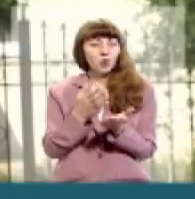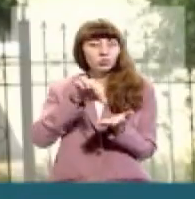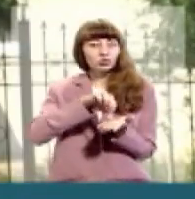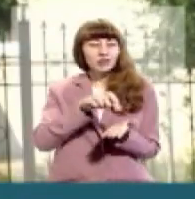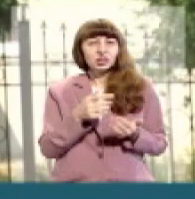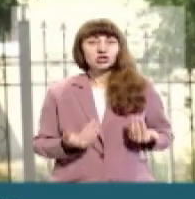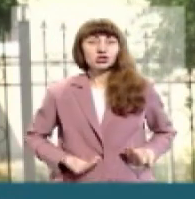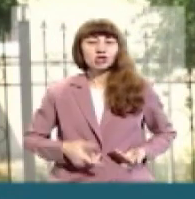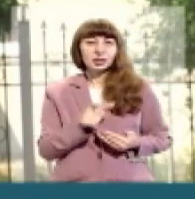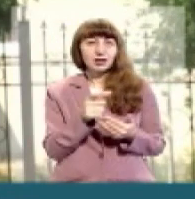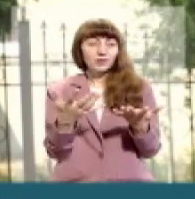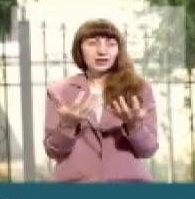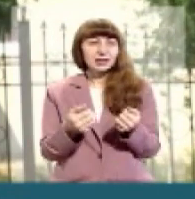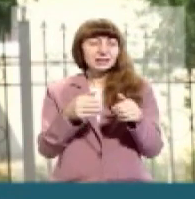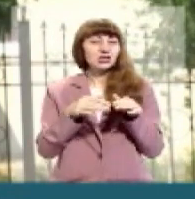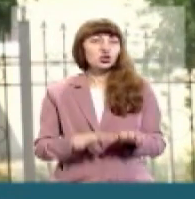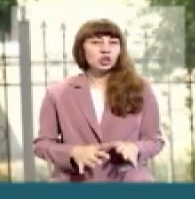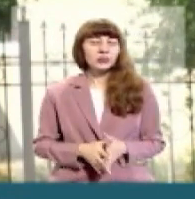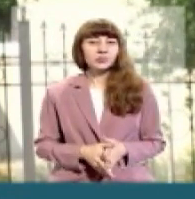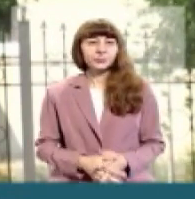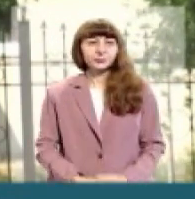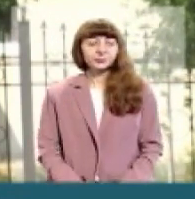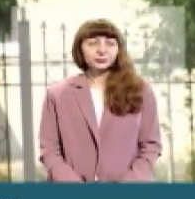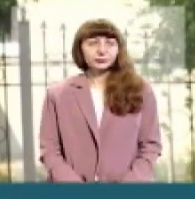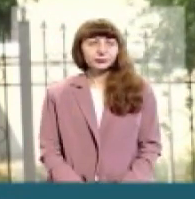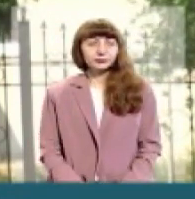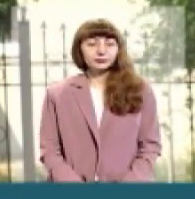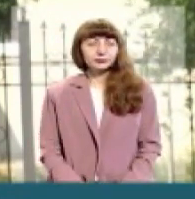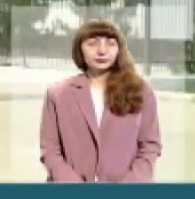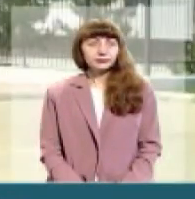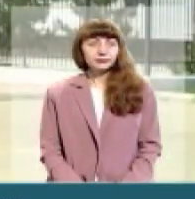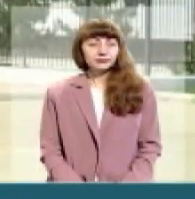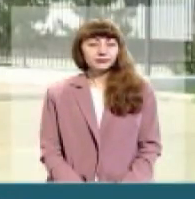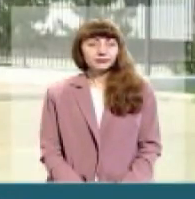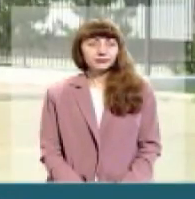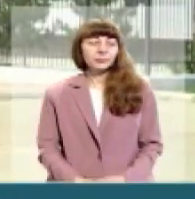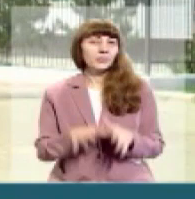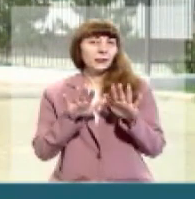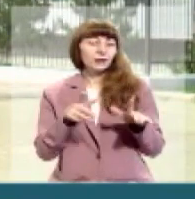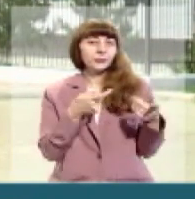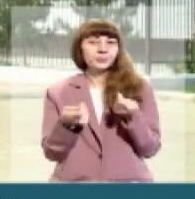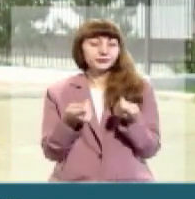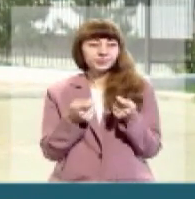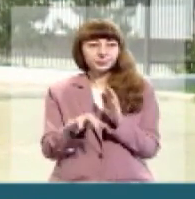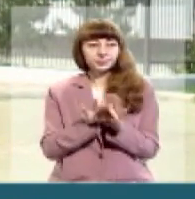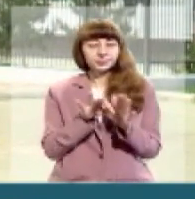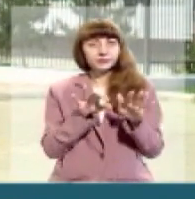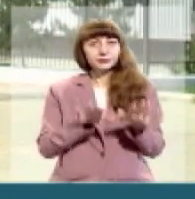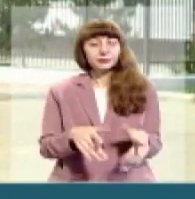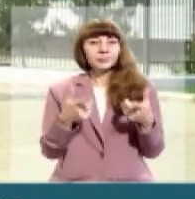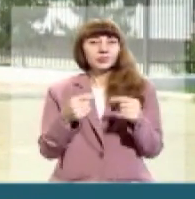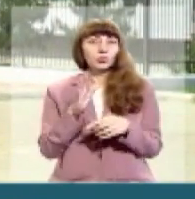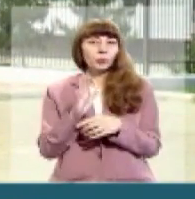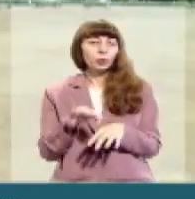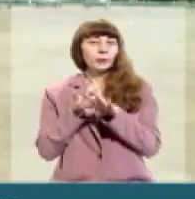органдар үгіт материалдарын орналастыруға арналған орындарды, сайлаушылармен кездесуге арналған үй-жайларды белгілейді. 15 қазанда